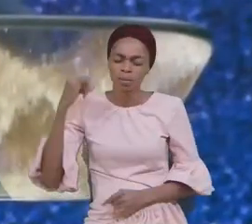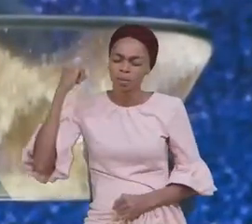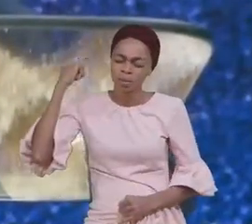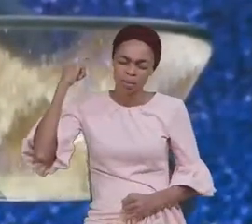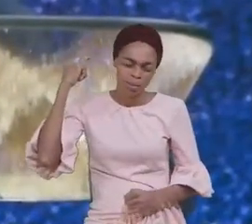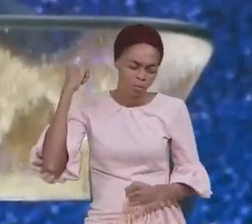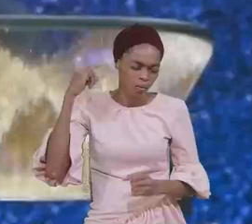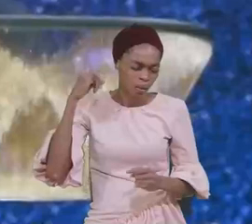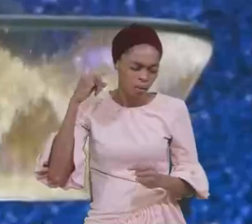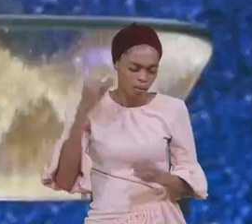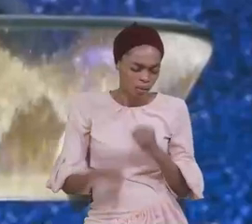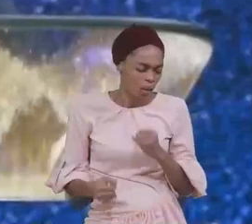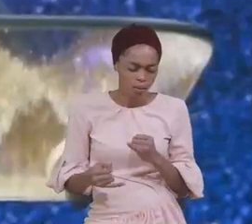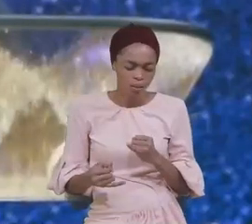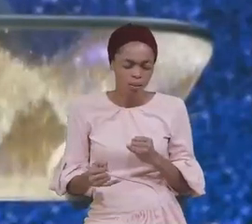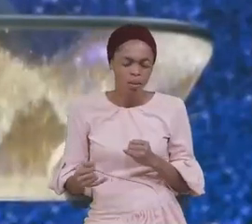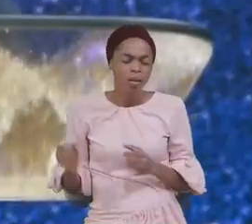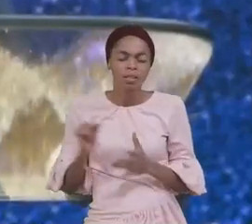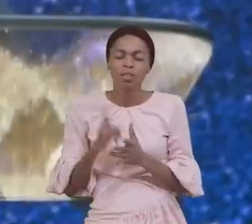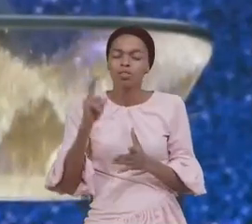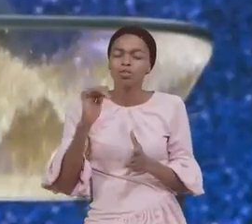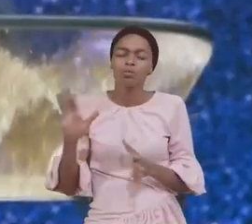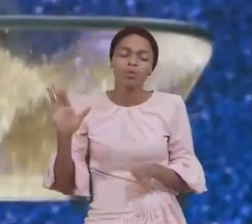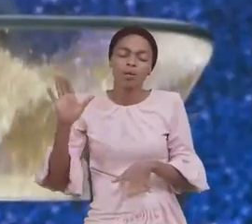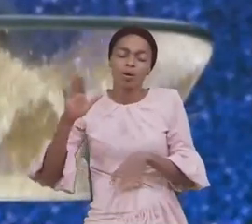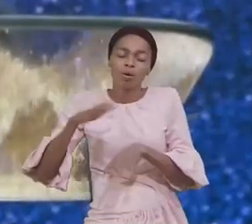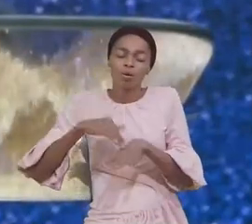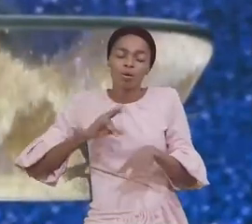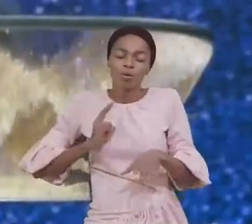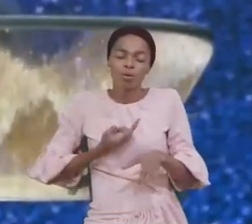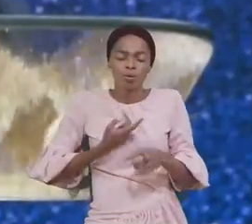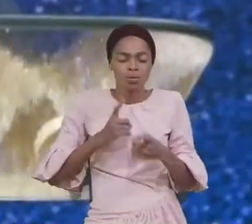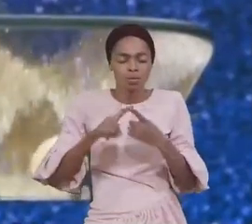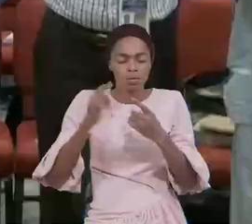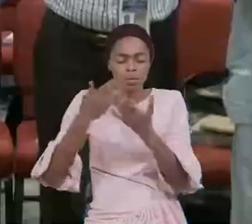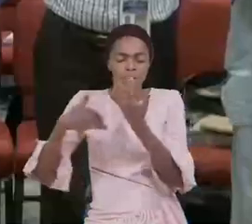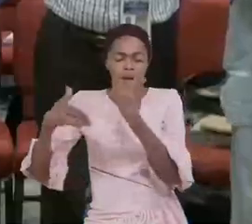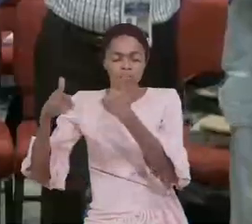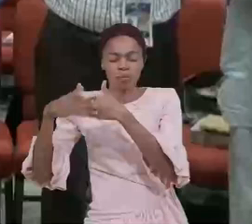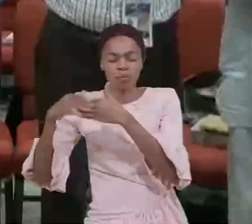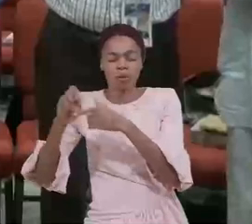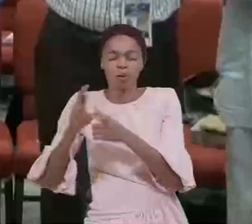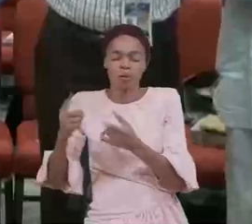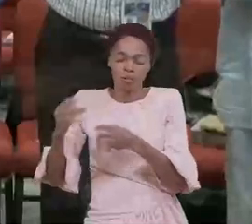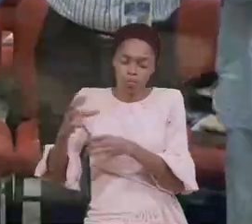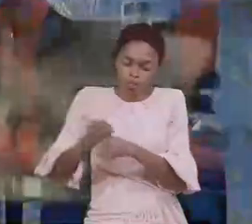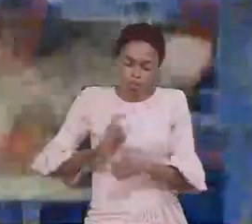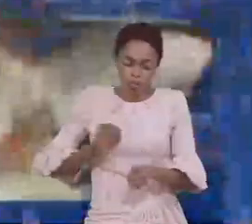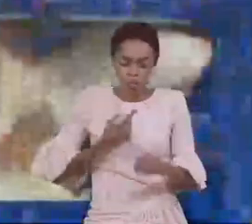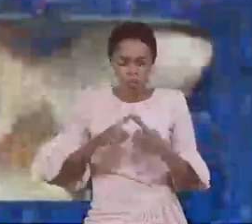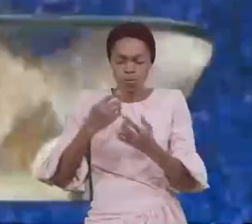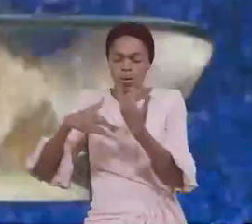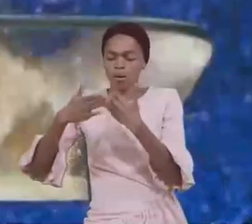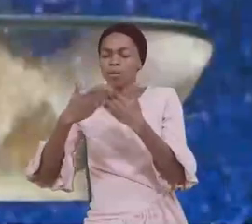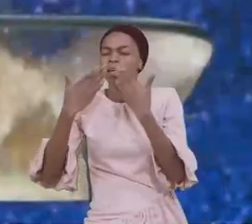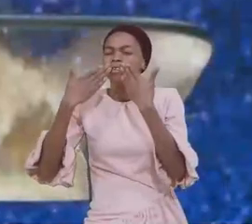nommé, tu nous appelles au ciel de nous amener à la maison. Merci